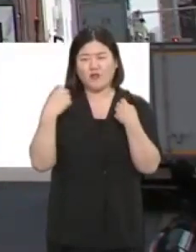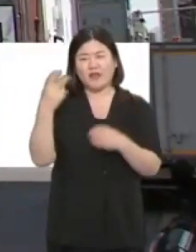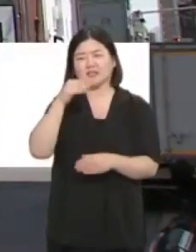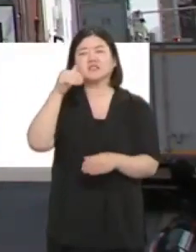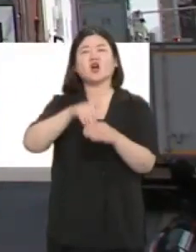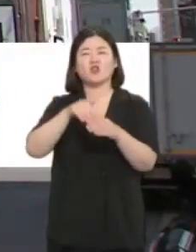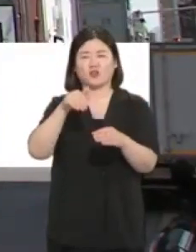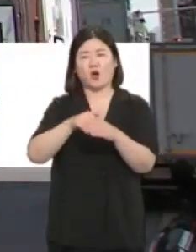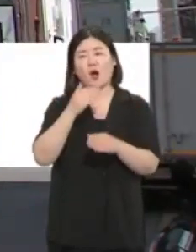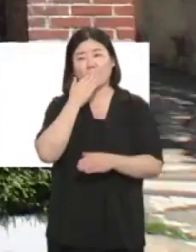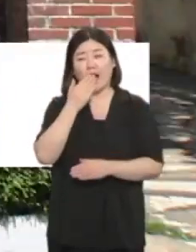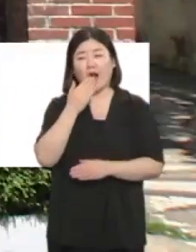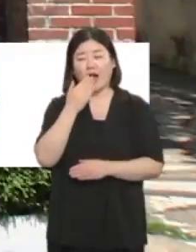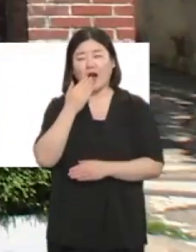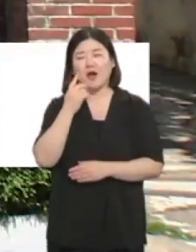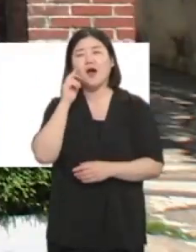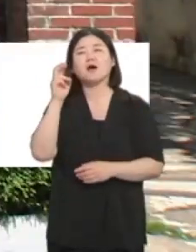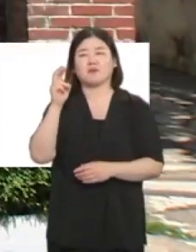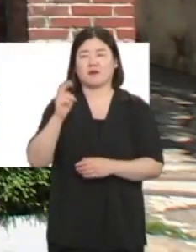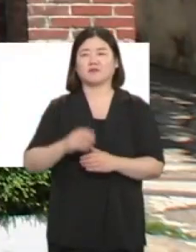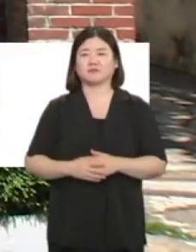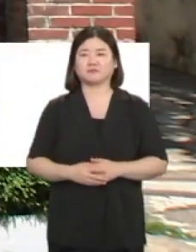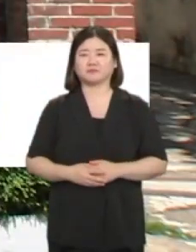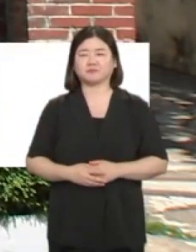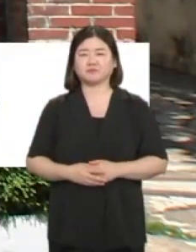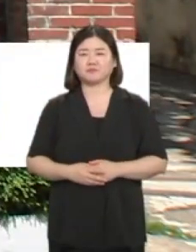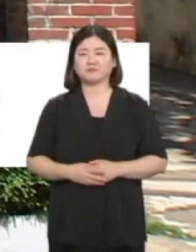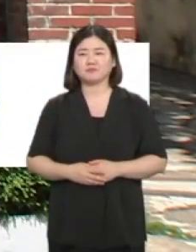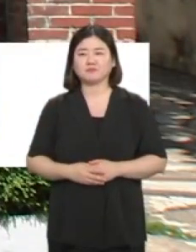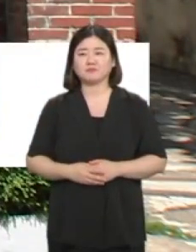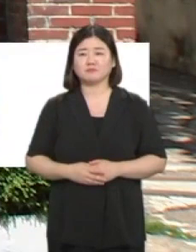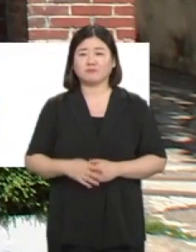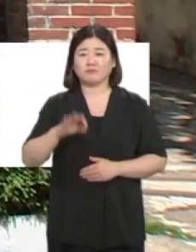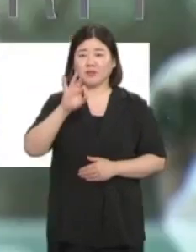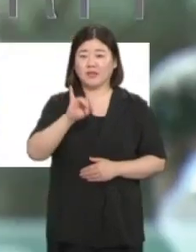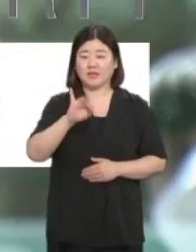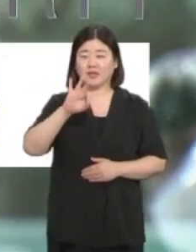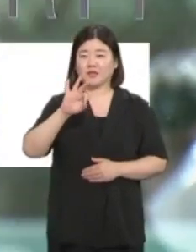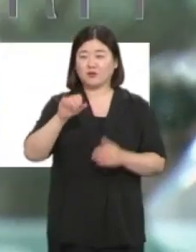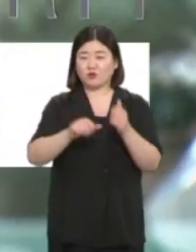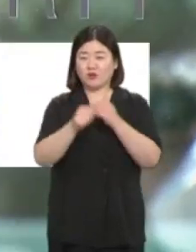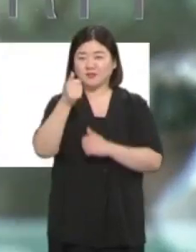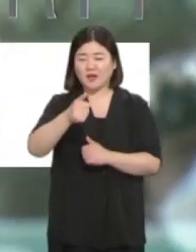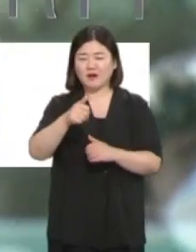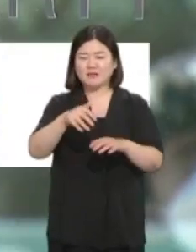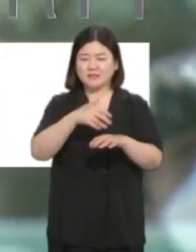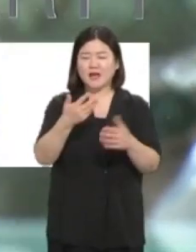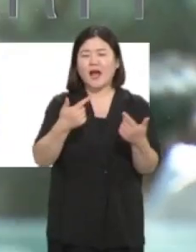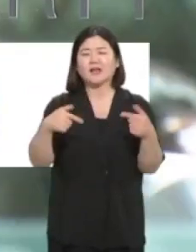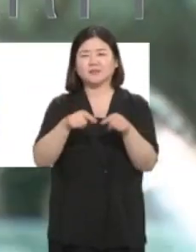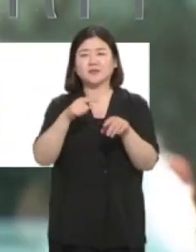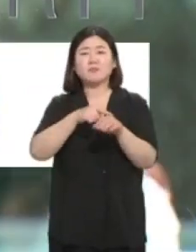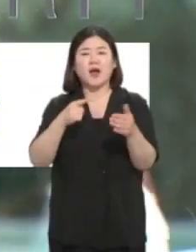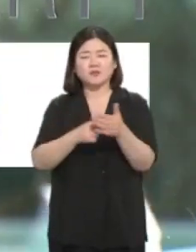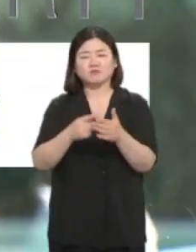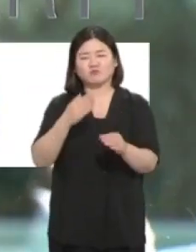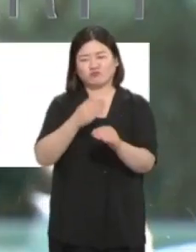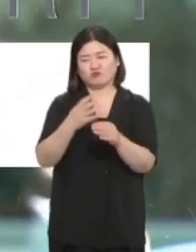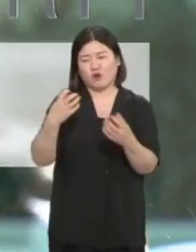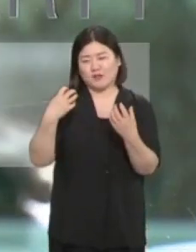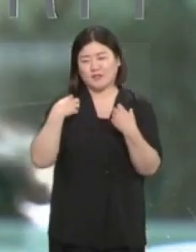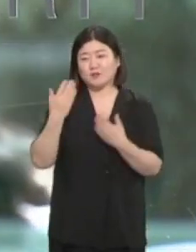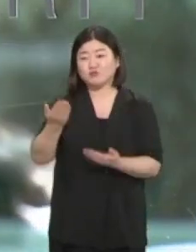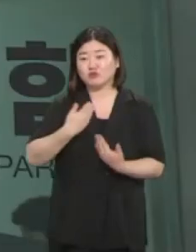재선거가 치러질 가능성 등이 고려된 것으로 보고 있습니다이 위원장은 모든 시당 구성원들이 한마음으로 중책을